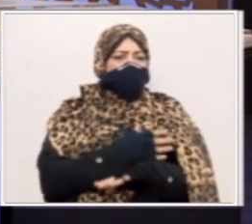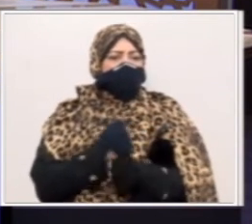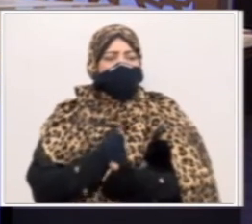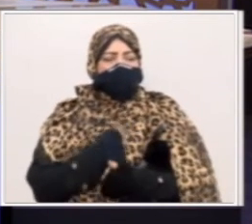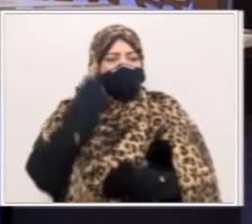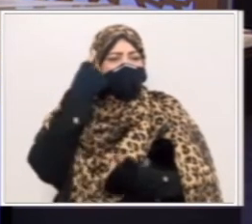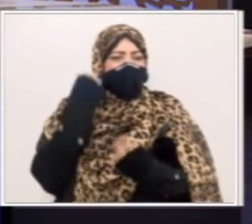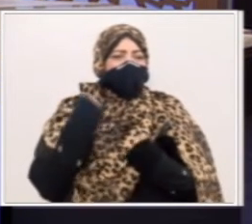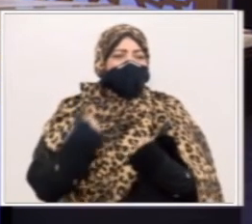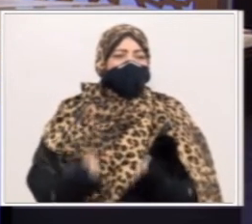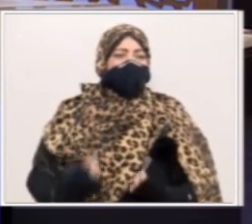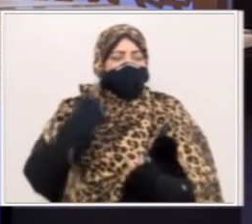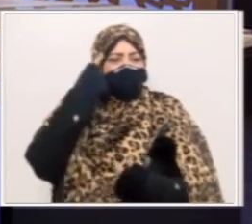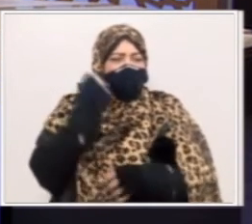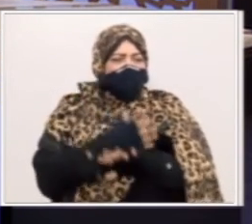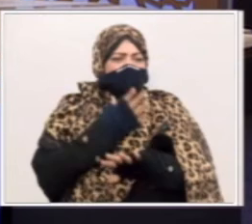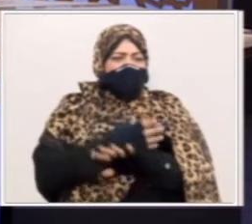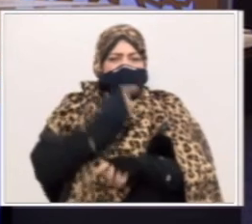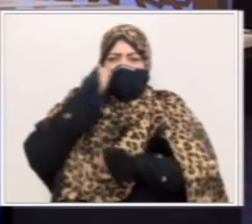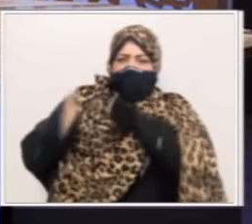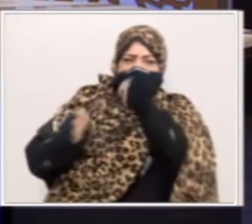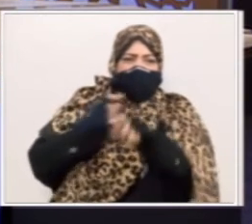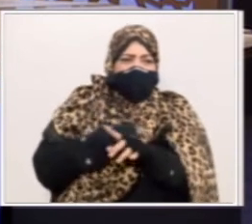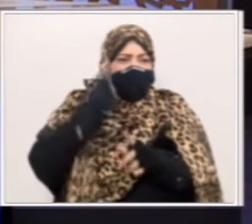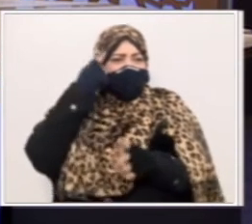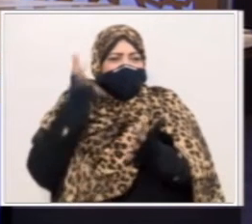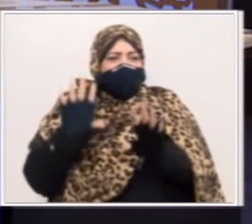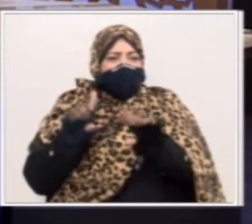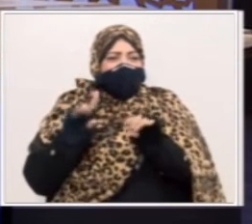شنو الواجب يدير كأنا أختها مسلمة يعني